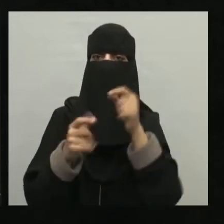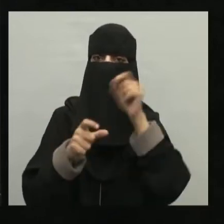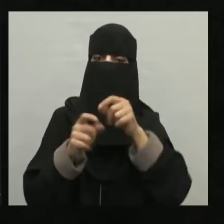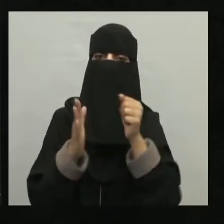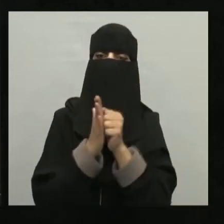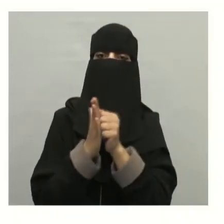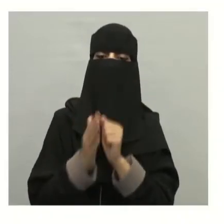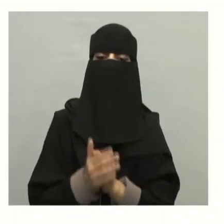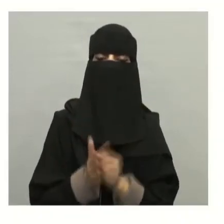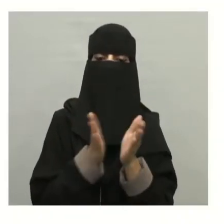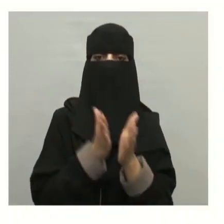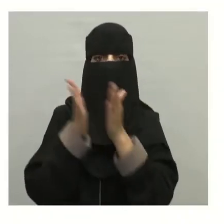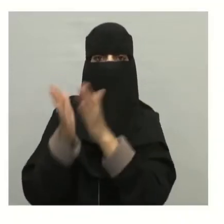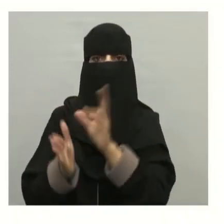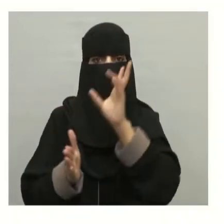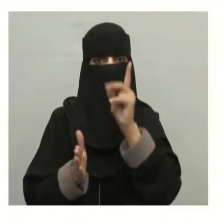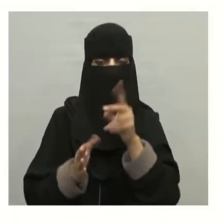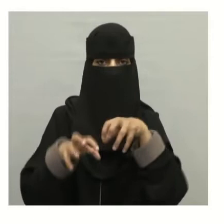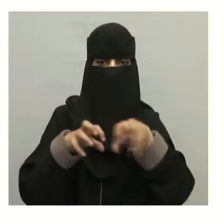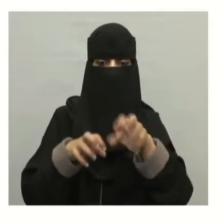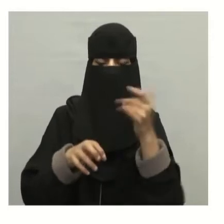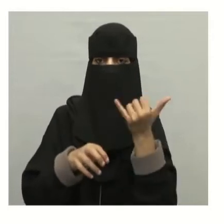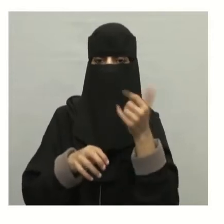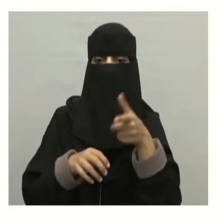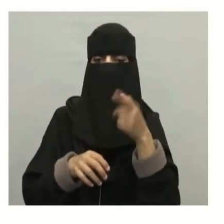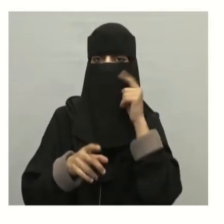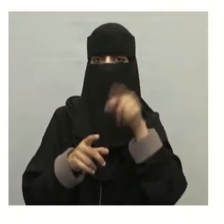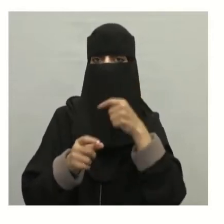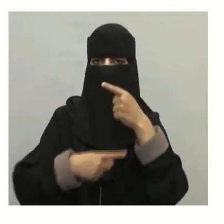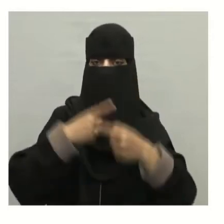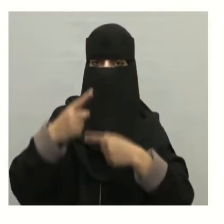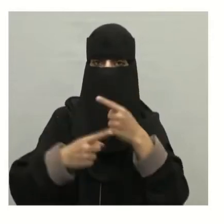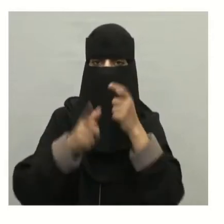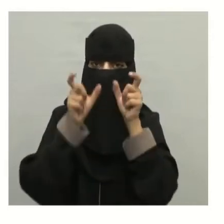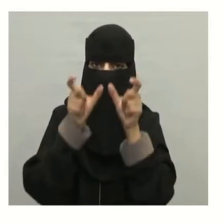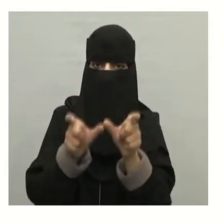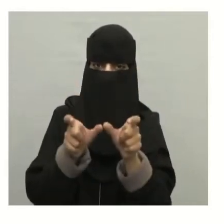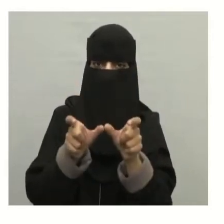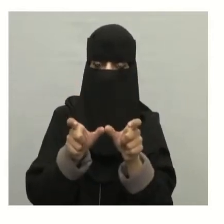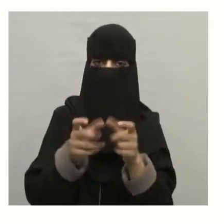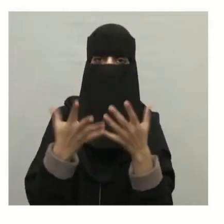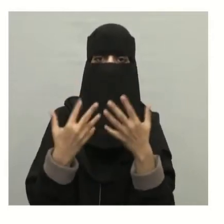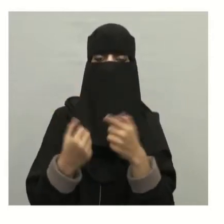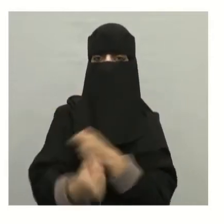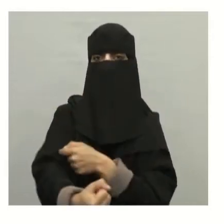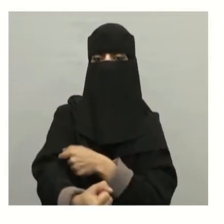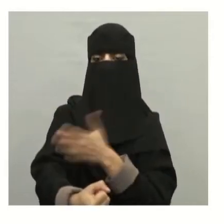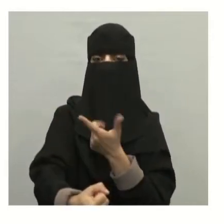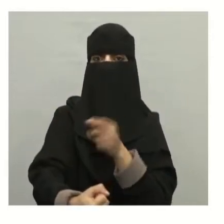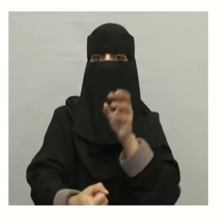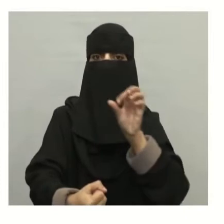المنزل. ندخل الآن إلى المرفق الثالث والمهم جدا، والذي يحتاج إلى وقاية صحية،